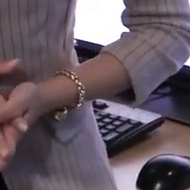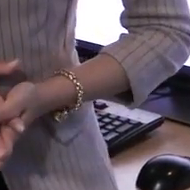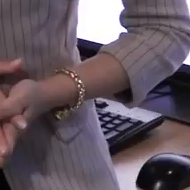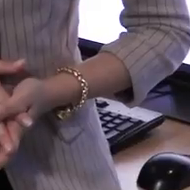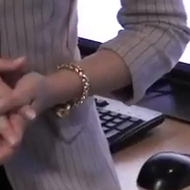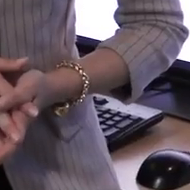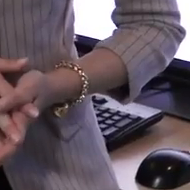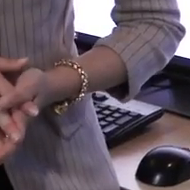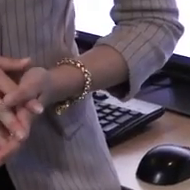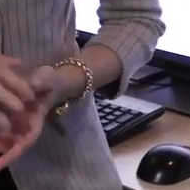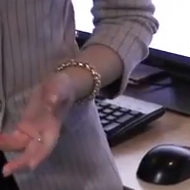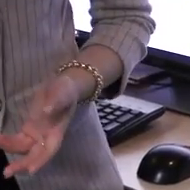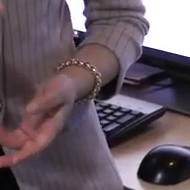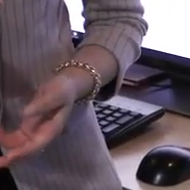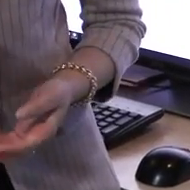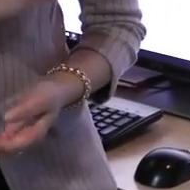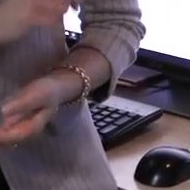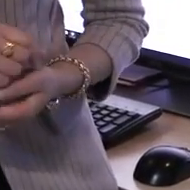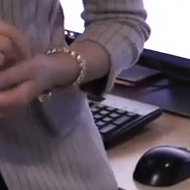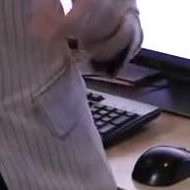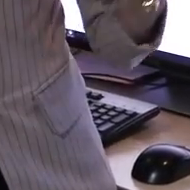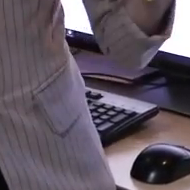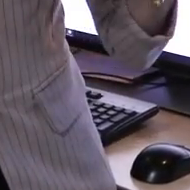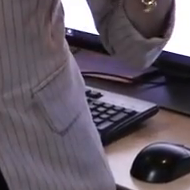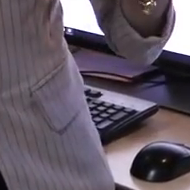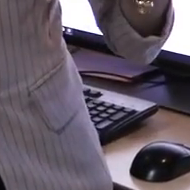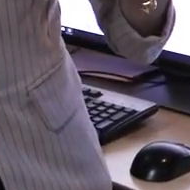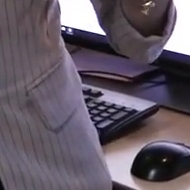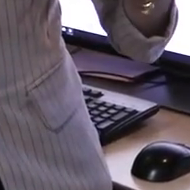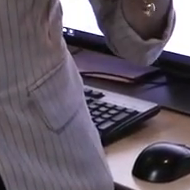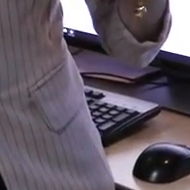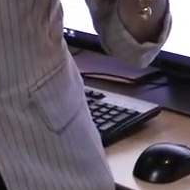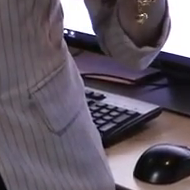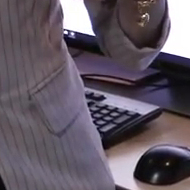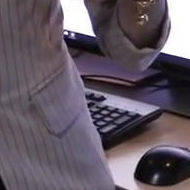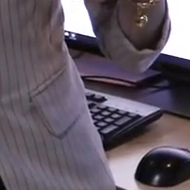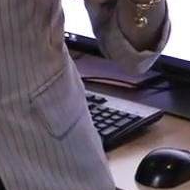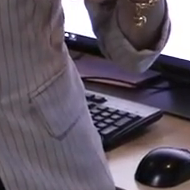dalam dan luar negara, pastikan anda subscribe YouTube Buletin TV3.